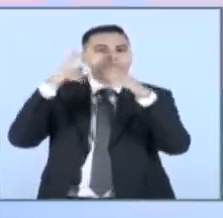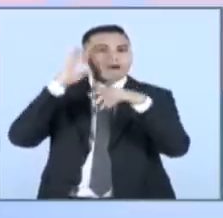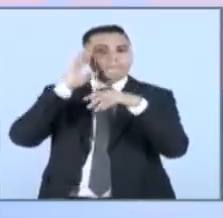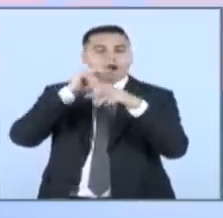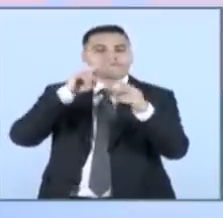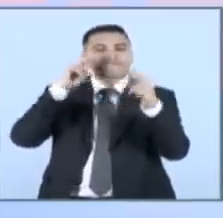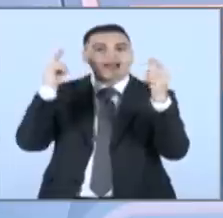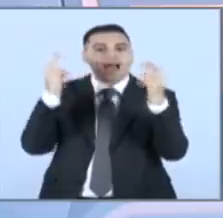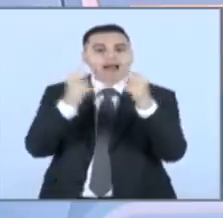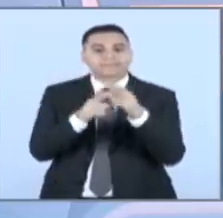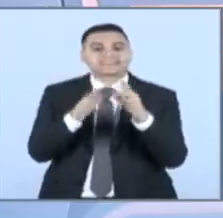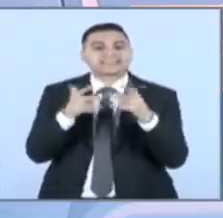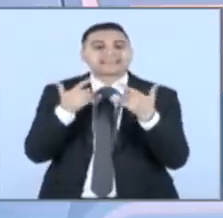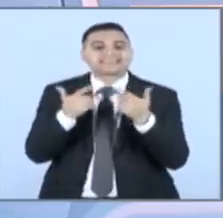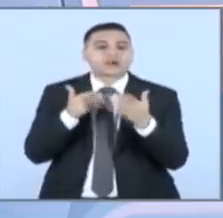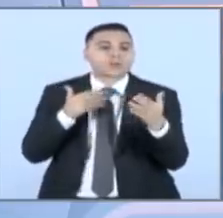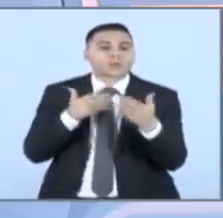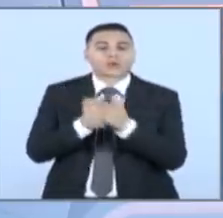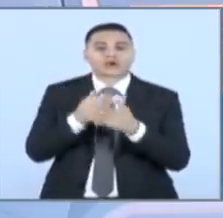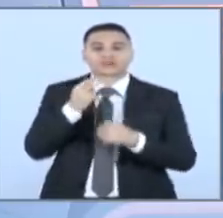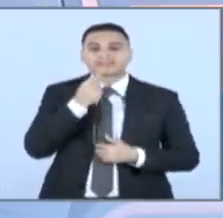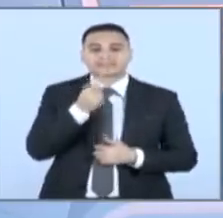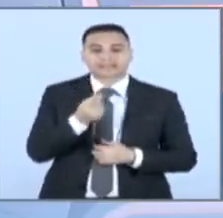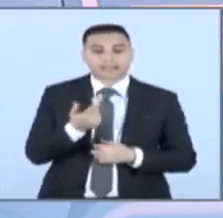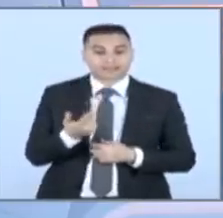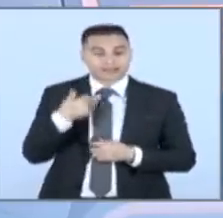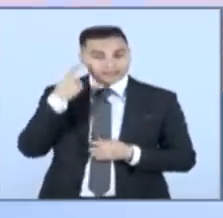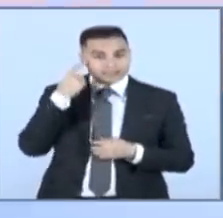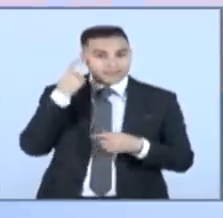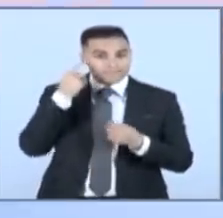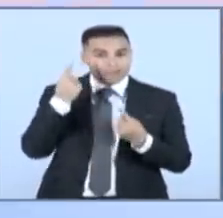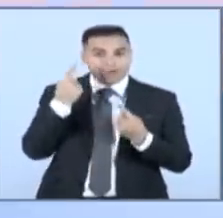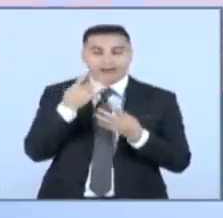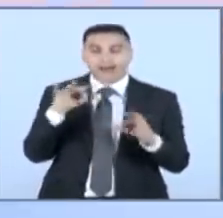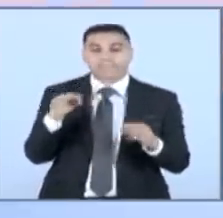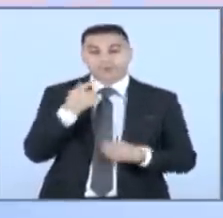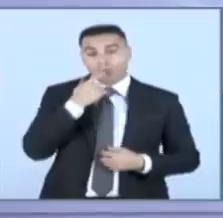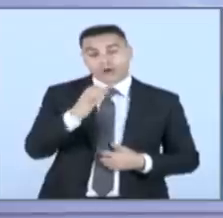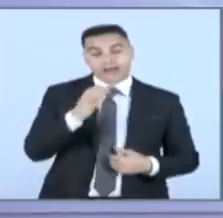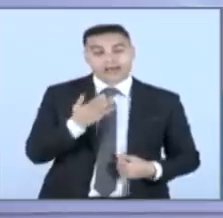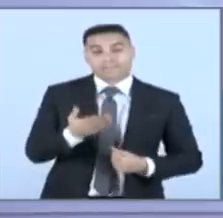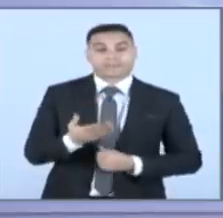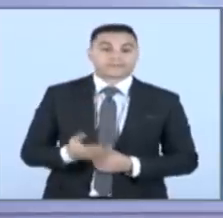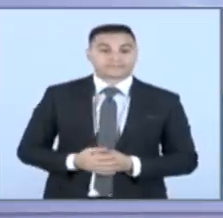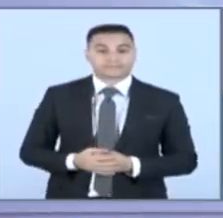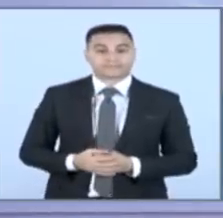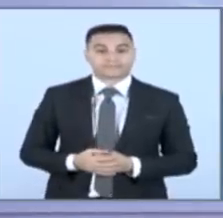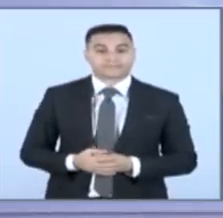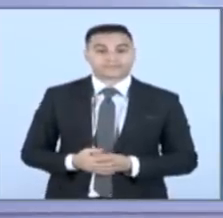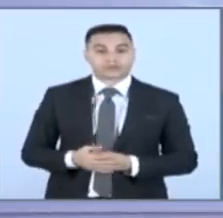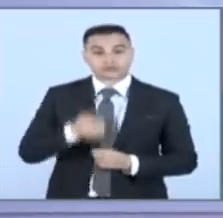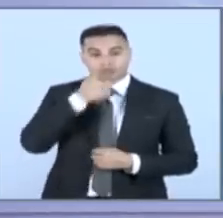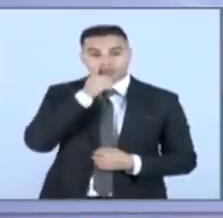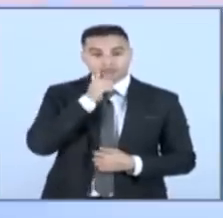تستنوا 20 ثانية؟ نسمع المعلومة كاملة. سمعت المعلومة كاملة. إجابة كاملة.